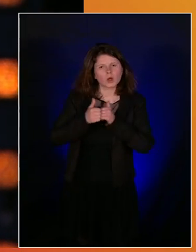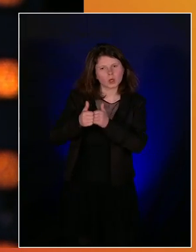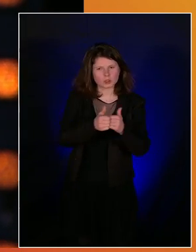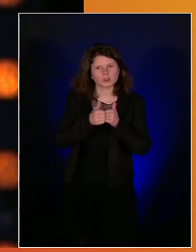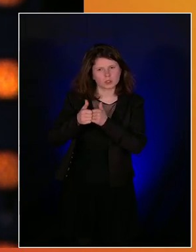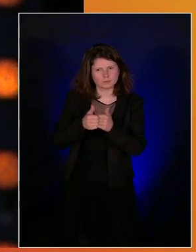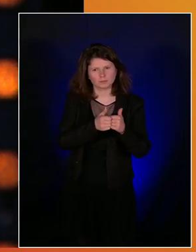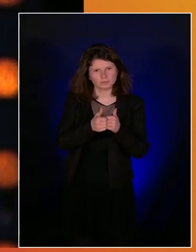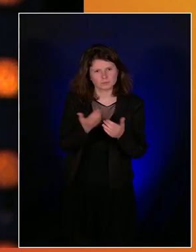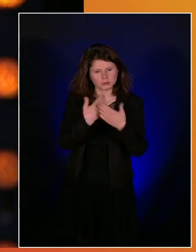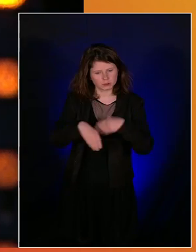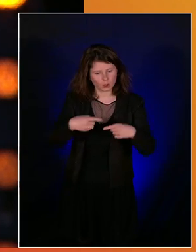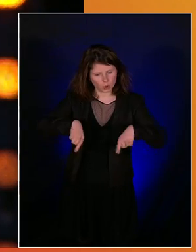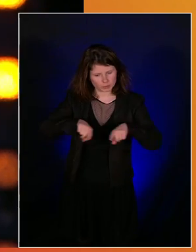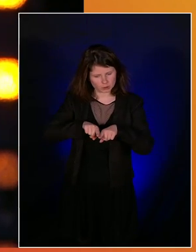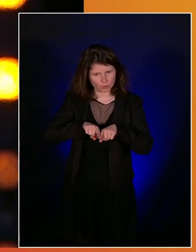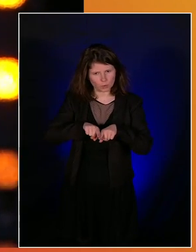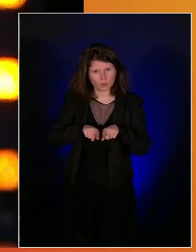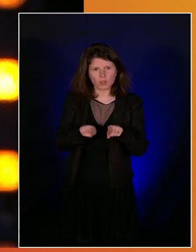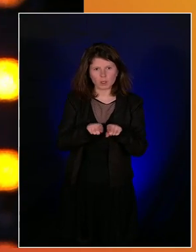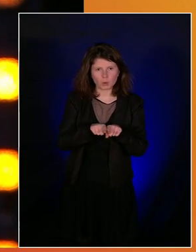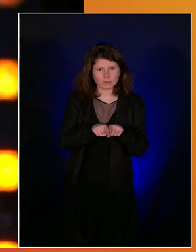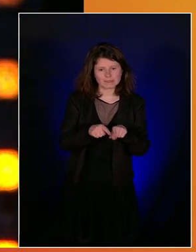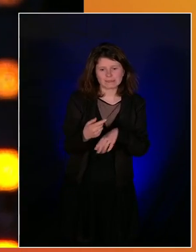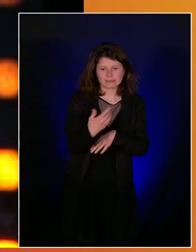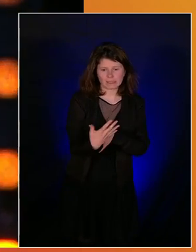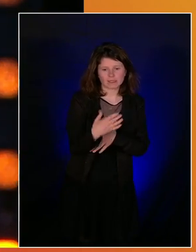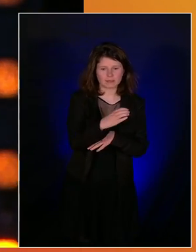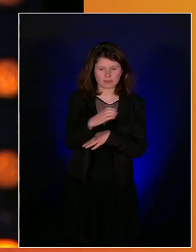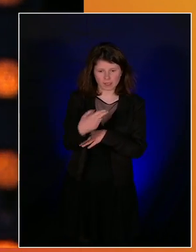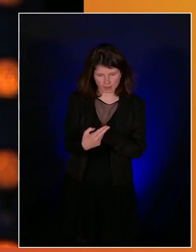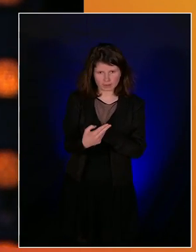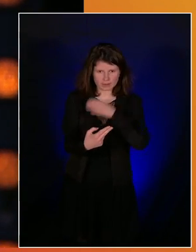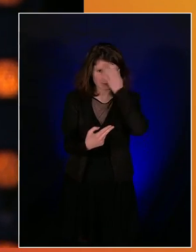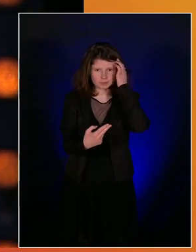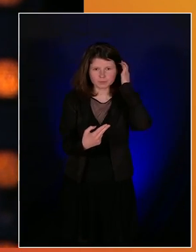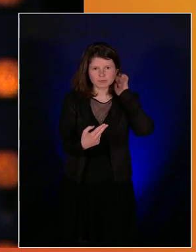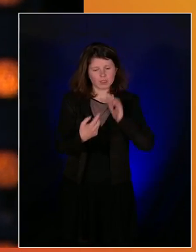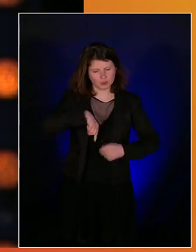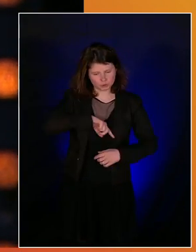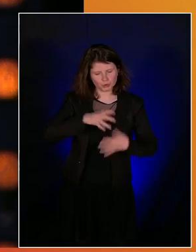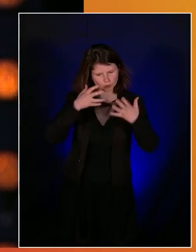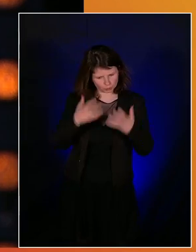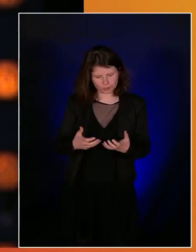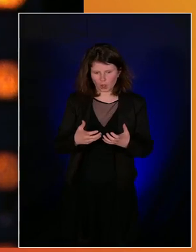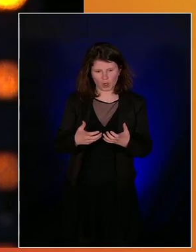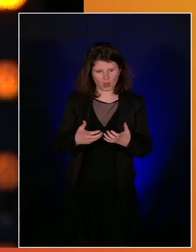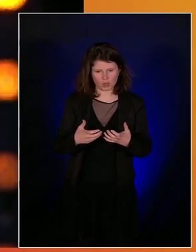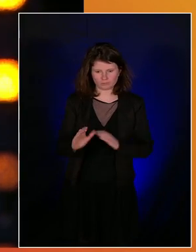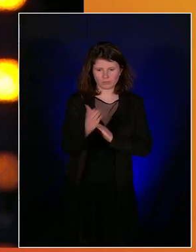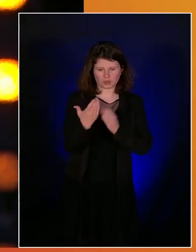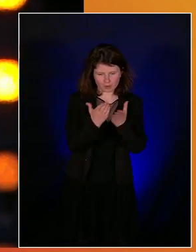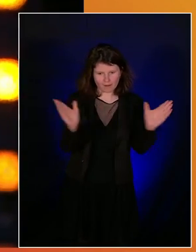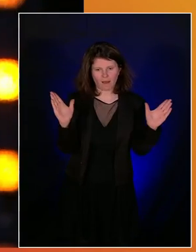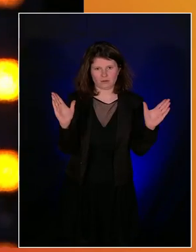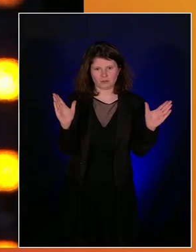sein de la commission et des C CCN avec une recherche de la sentiment le plus large pour que celle-ci soit la